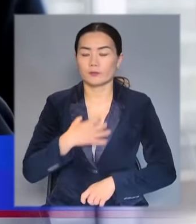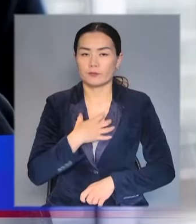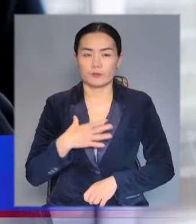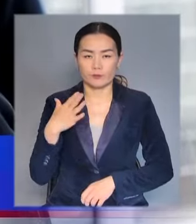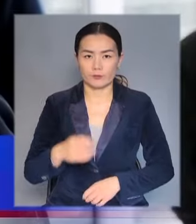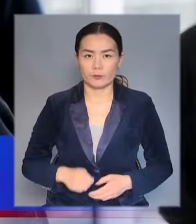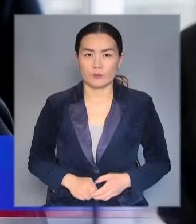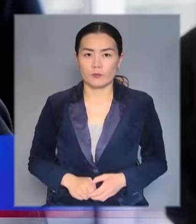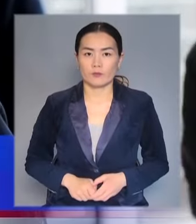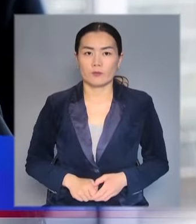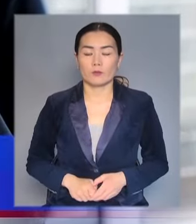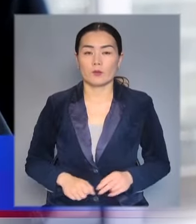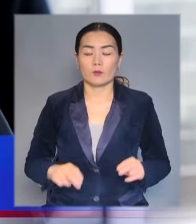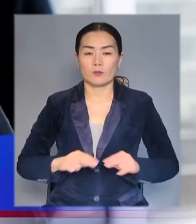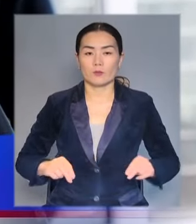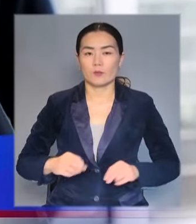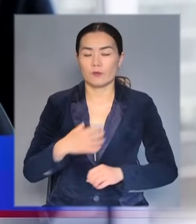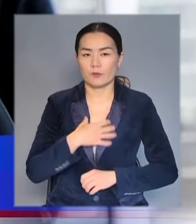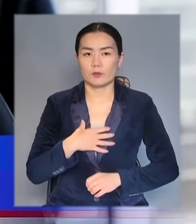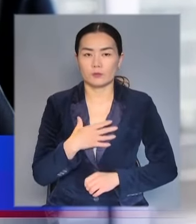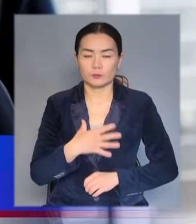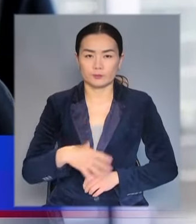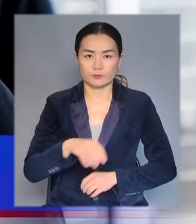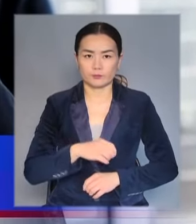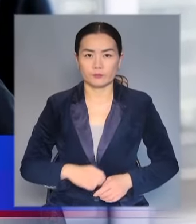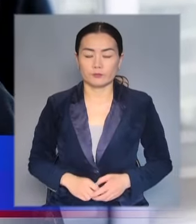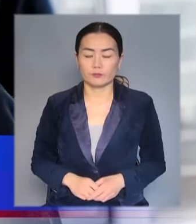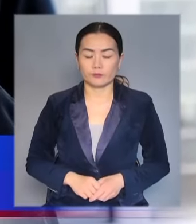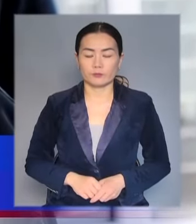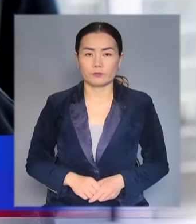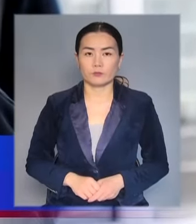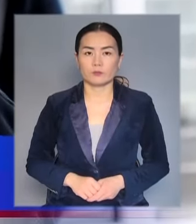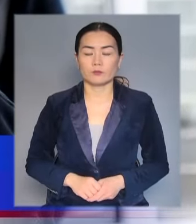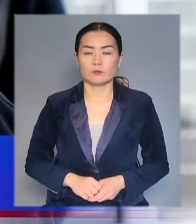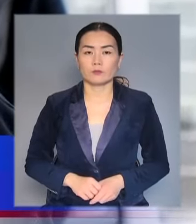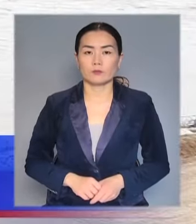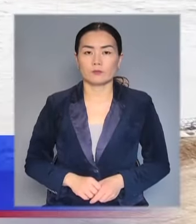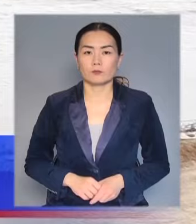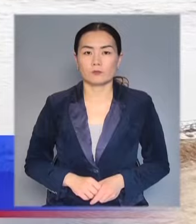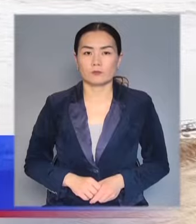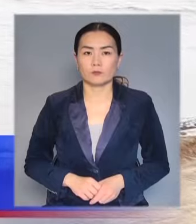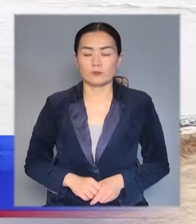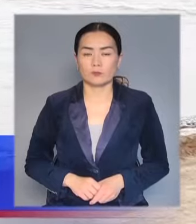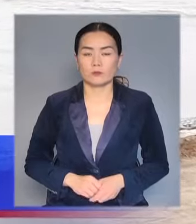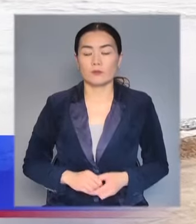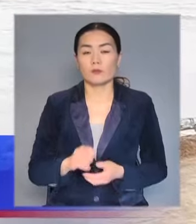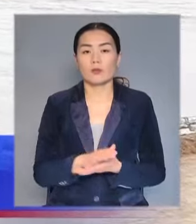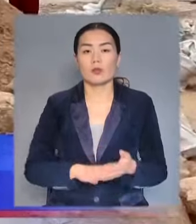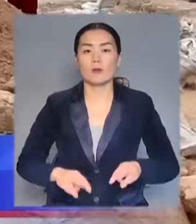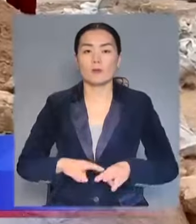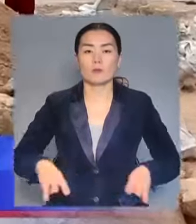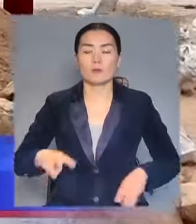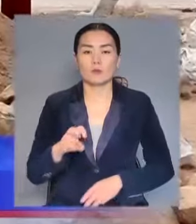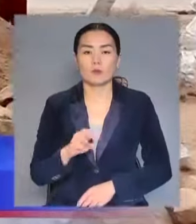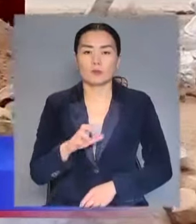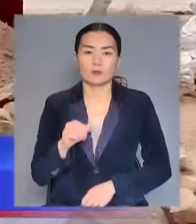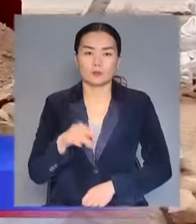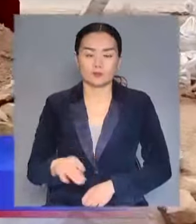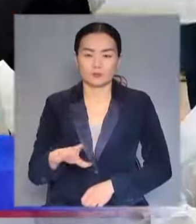маңызды. Менің мұғалімдерім маңызды, ұстаздарым, осы білім саласының қызметкерлері. Әрі қарай министр